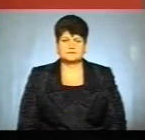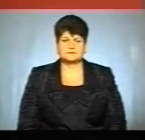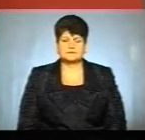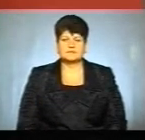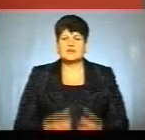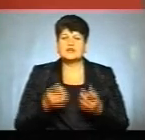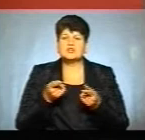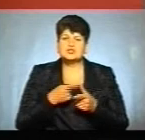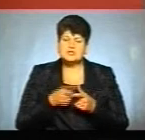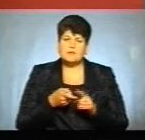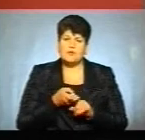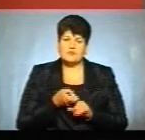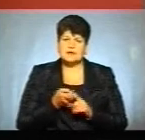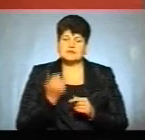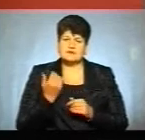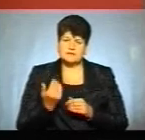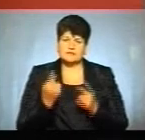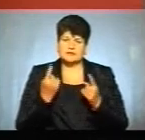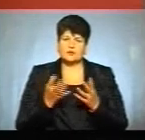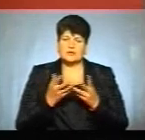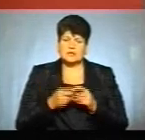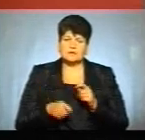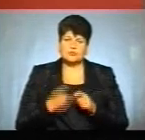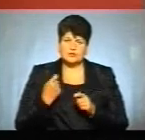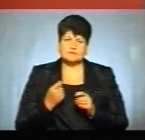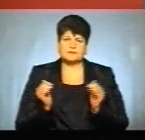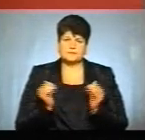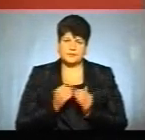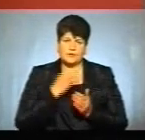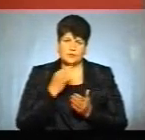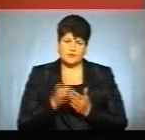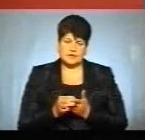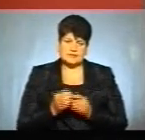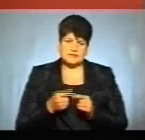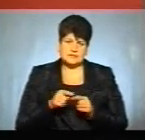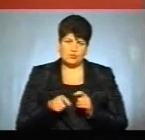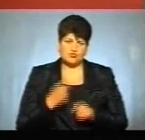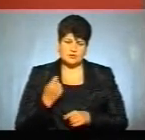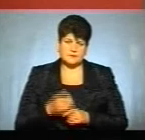Чи пов'язуєте ви значну кількість порушень з незначною відповідальністю за це порушення?